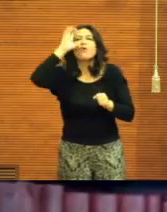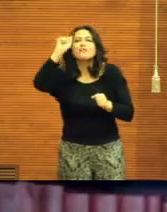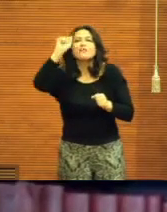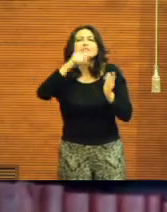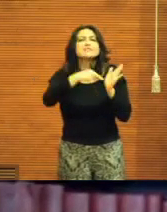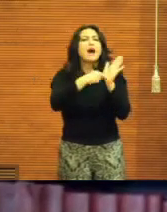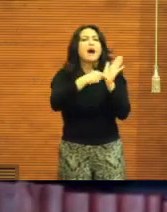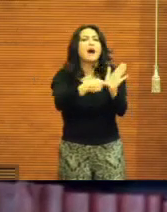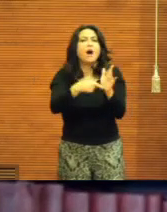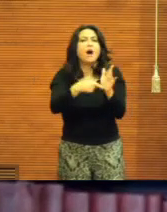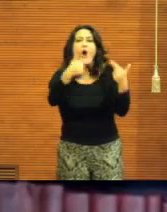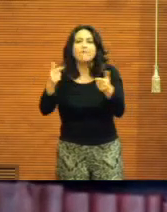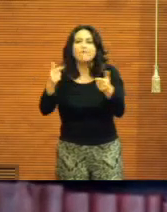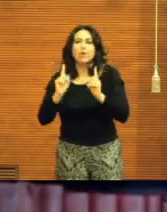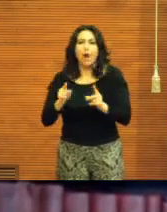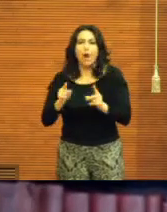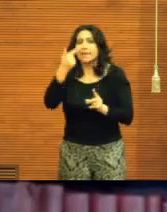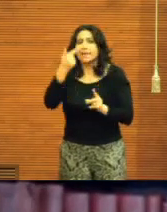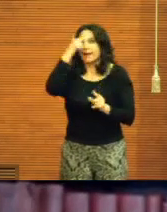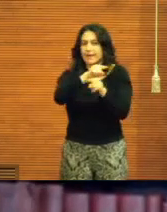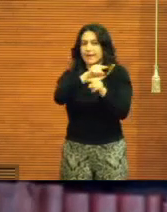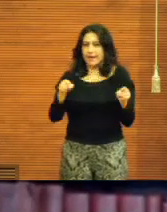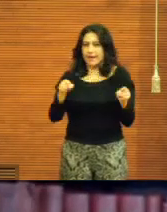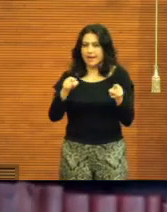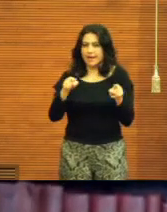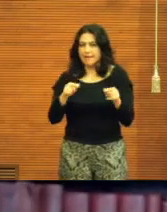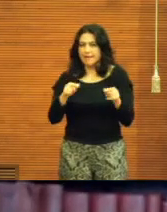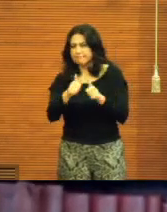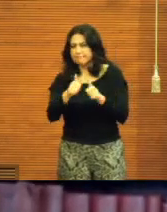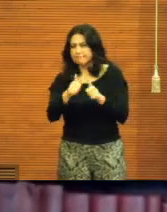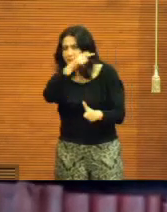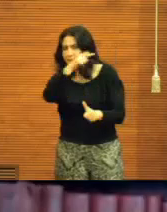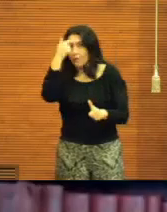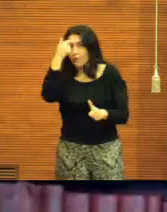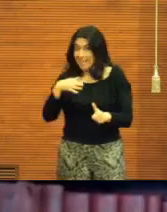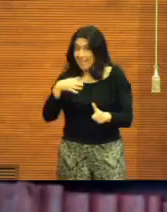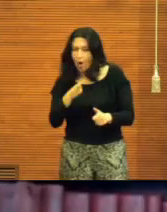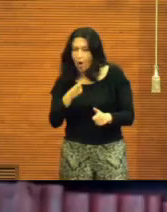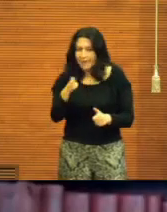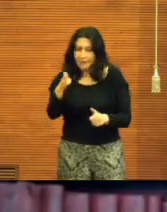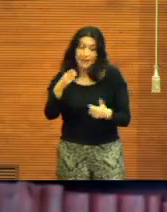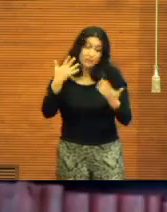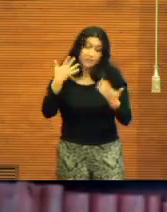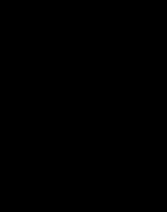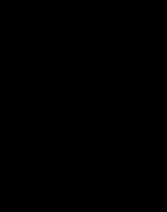conoscenza che coinvolga tutti. L'Università di Foggia è giovane ed ha già fatto molte cose.